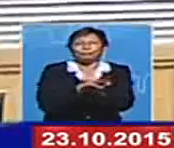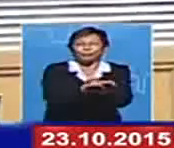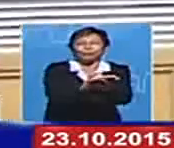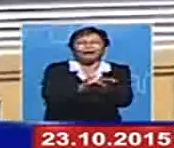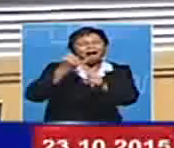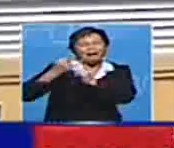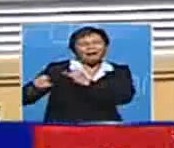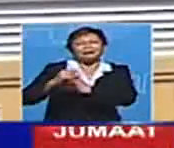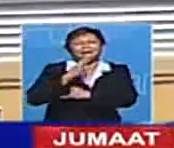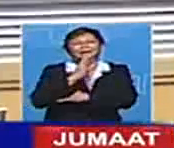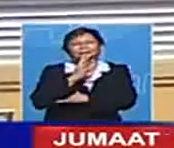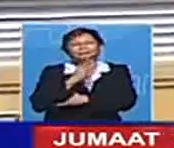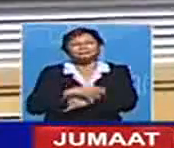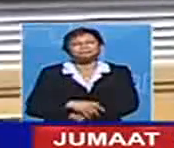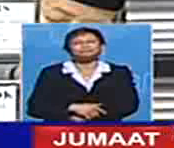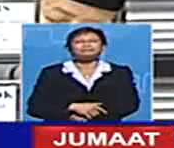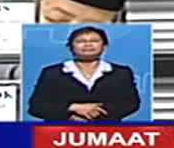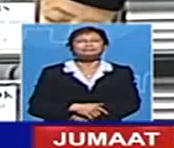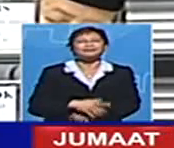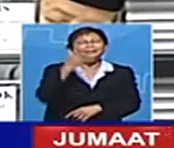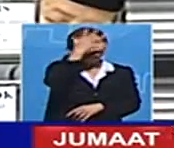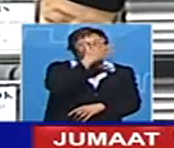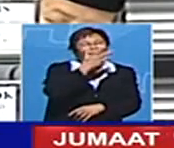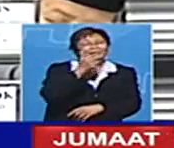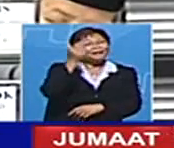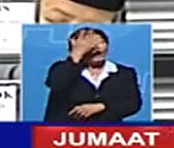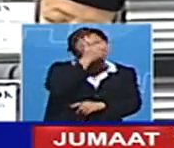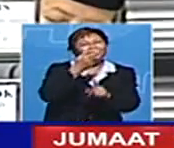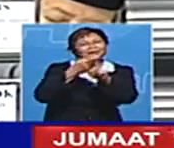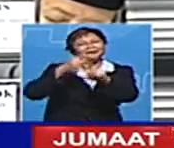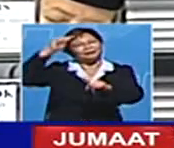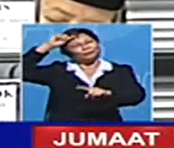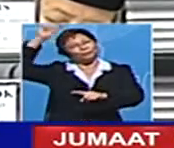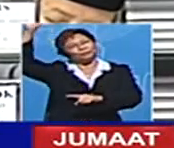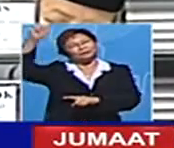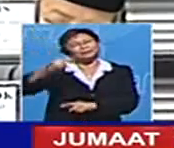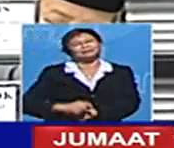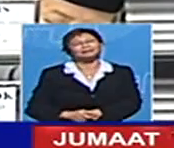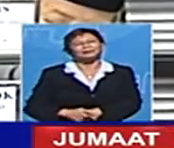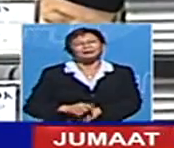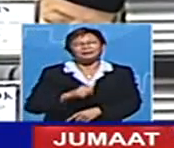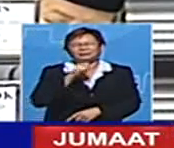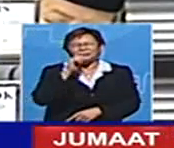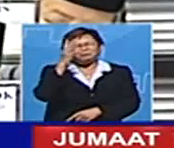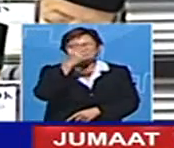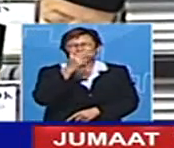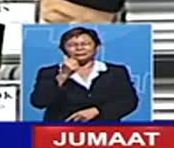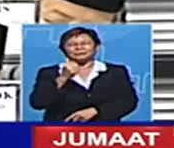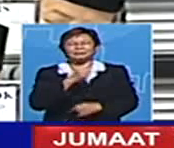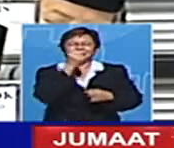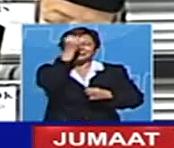sebab kata para ukama yang indah-indah itu dari Ilahi dan yang kurang itu sifat